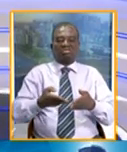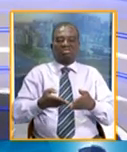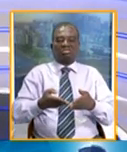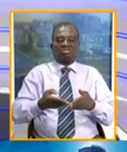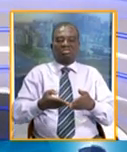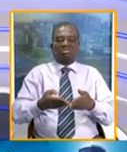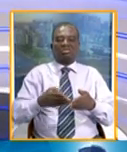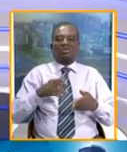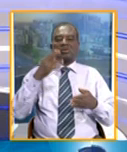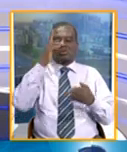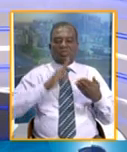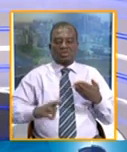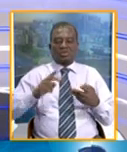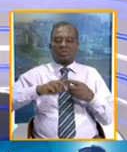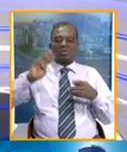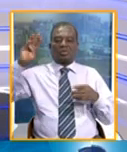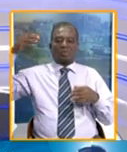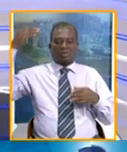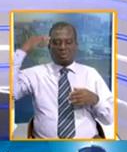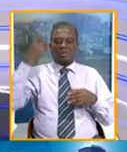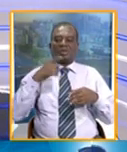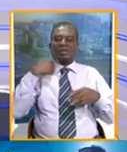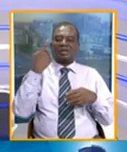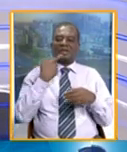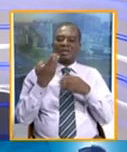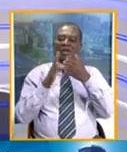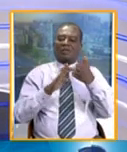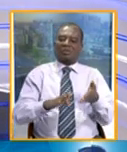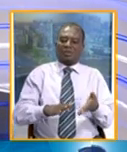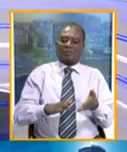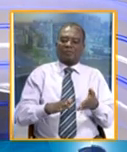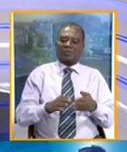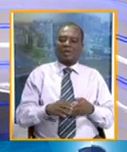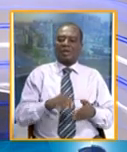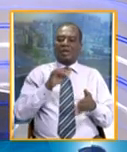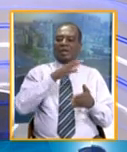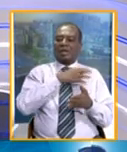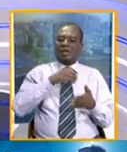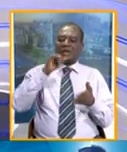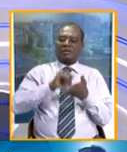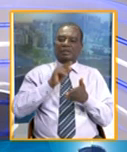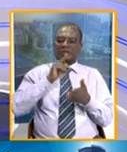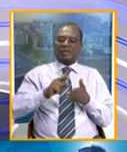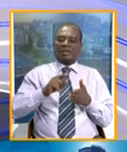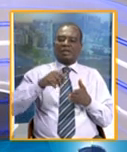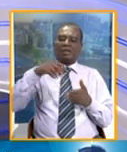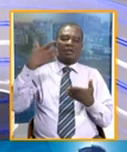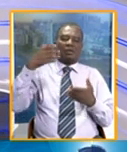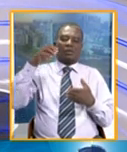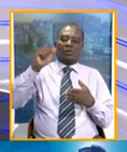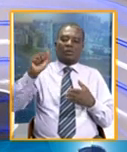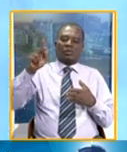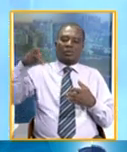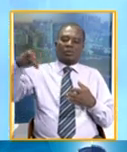ministre Ahmed Bakayoko. Cette cérémonie va se dérouler sur l'esplanade du palais présidentiel dans la commune du